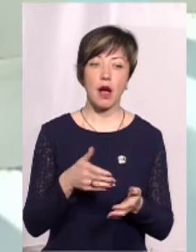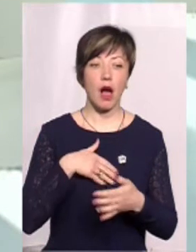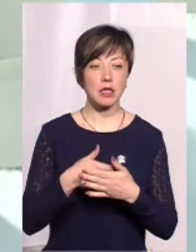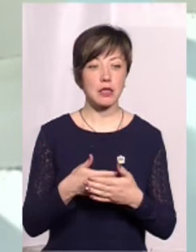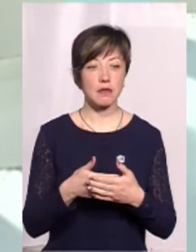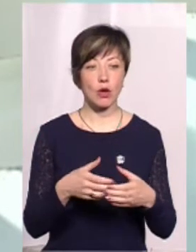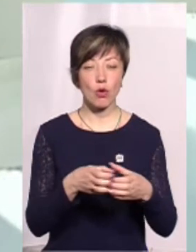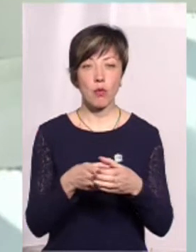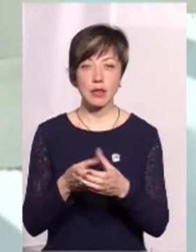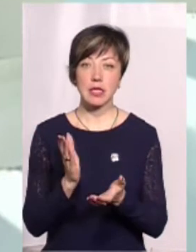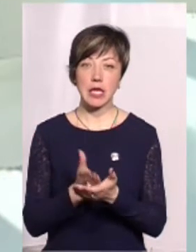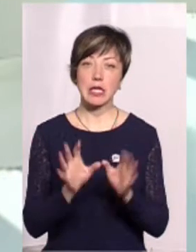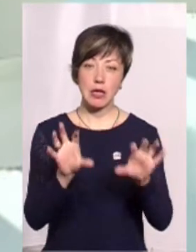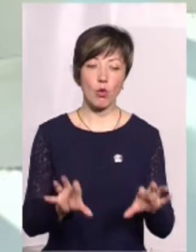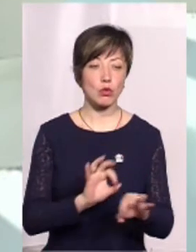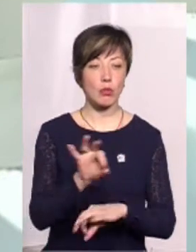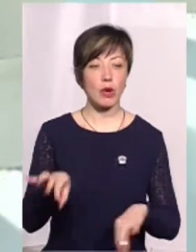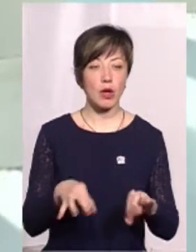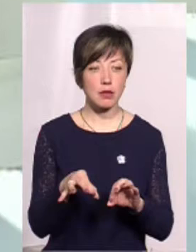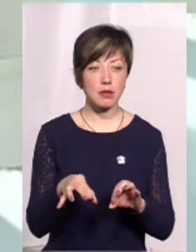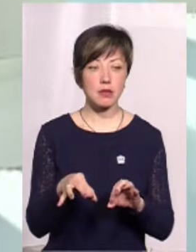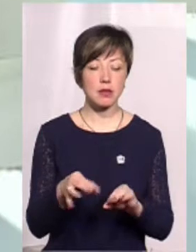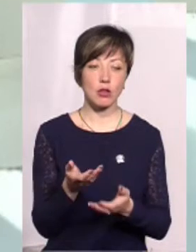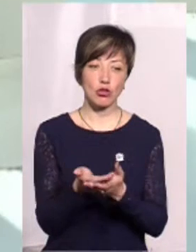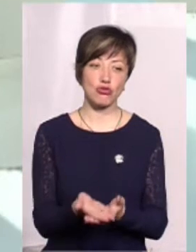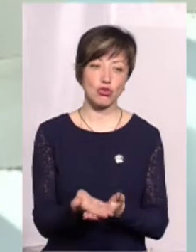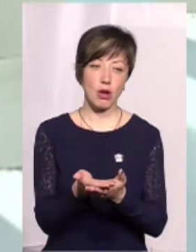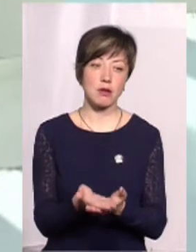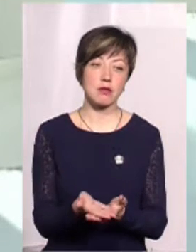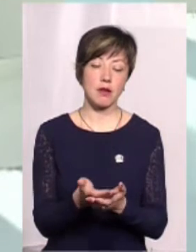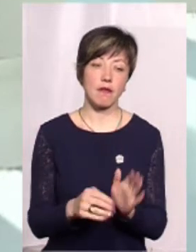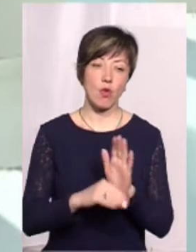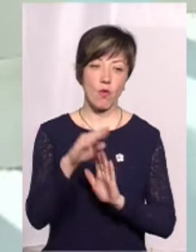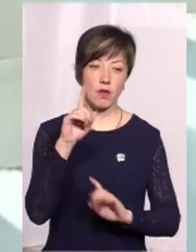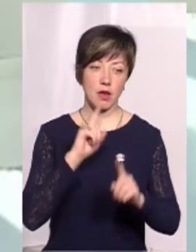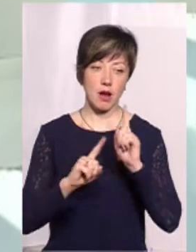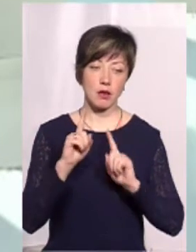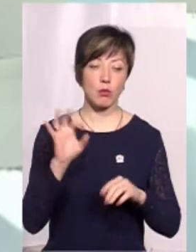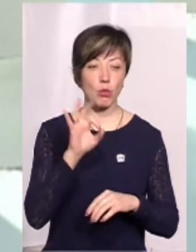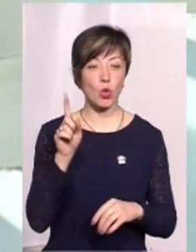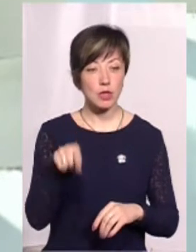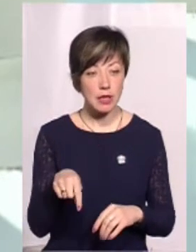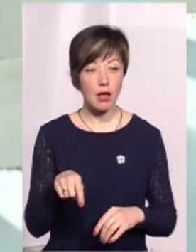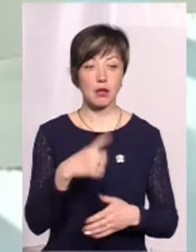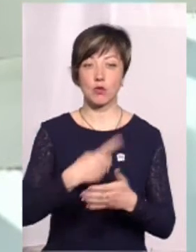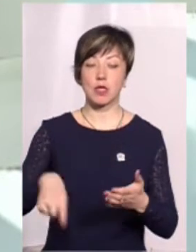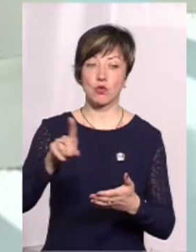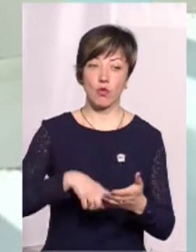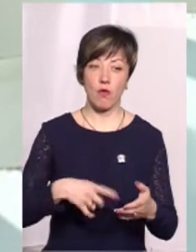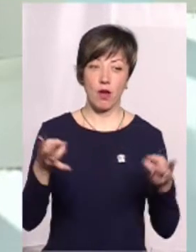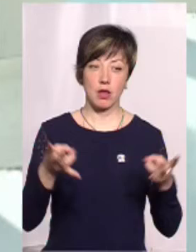активна громадськість, і навіть є вже законопроекти, які лежать не перший рік в Верховній Раді, про те, щоб